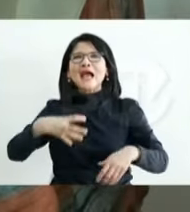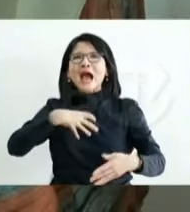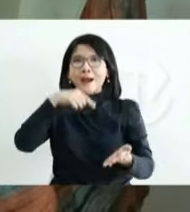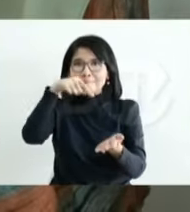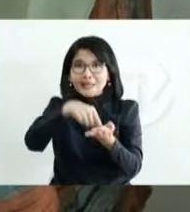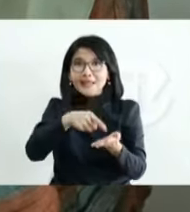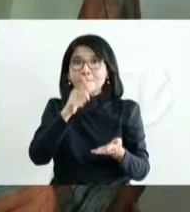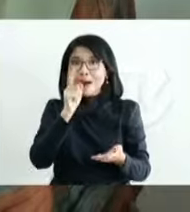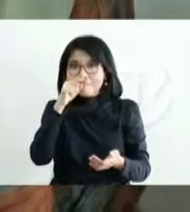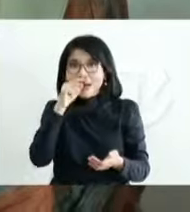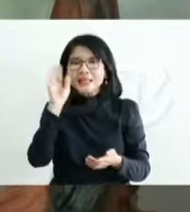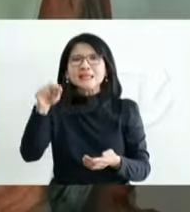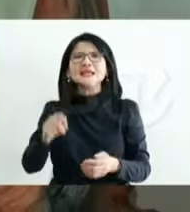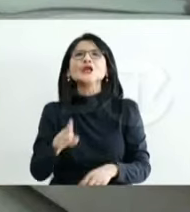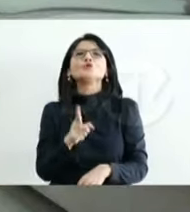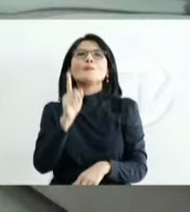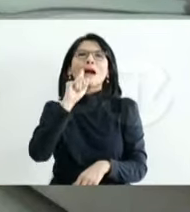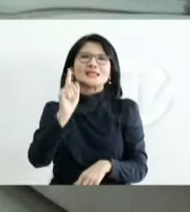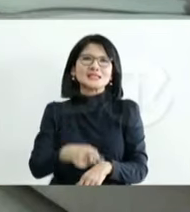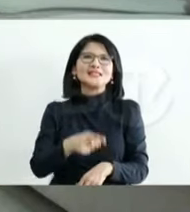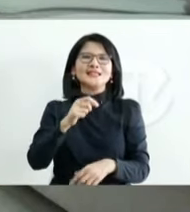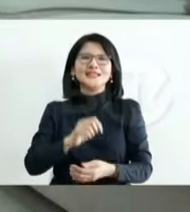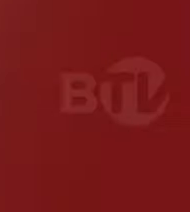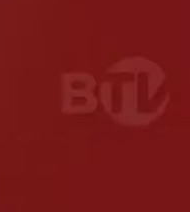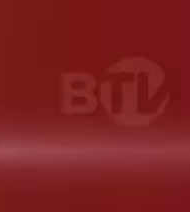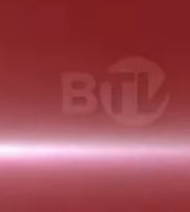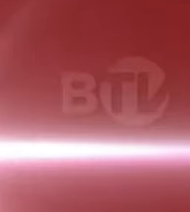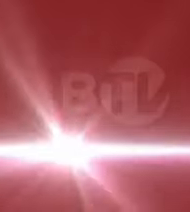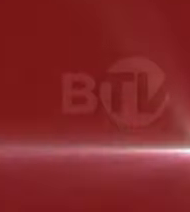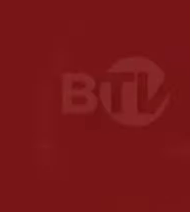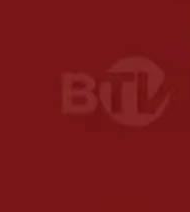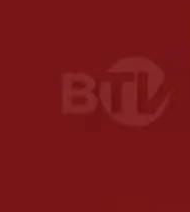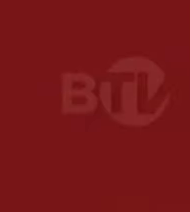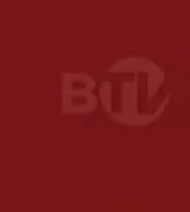gunakan H pilih Bapak nanti ya itu pasti